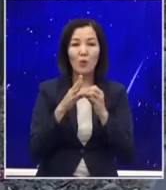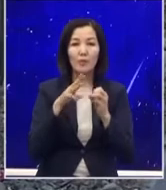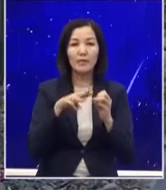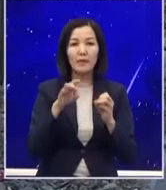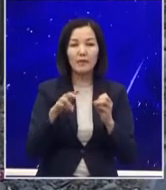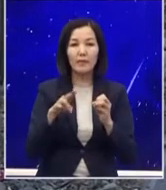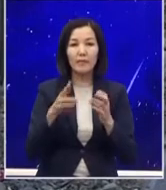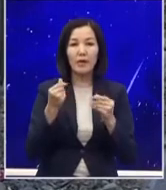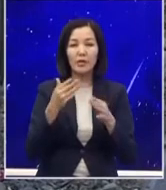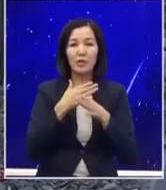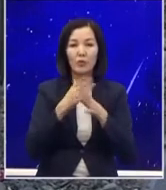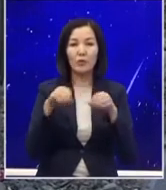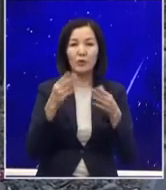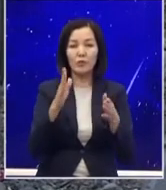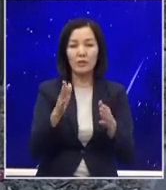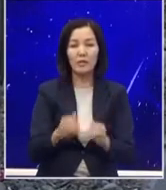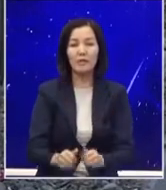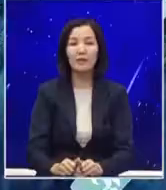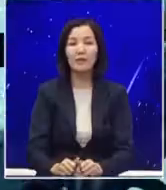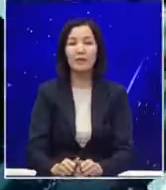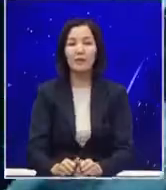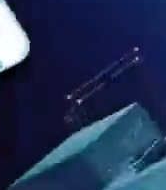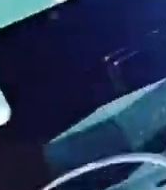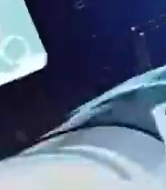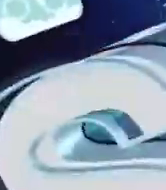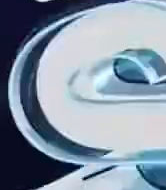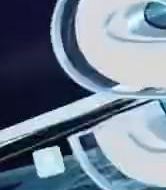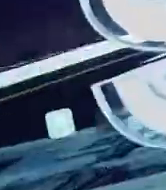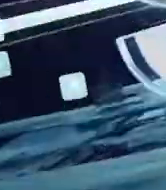көлемінде ақшалай көмек көрсетіліп жатыр.